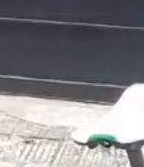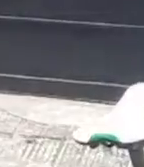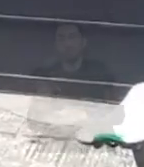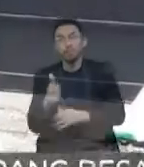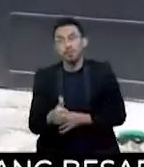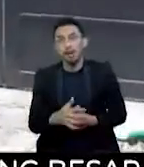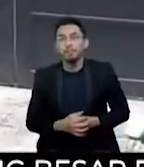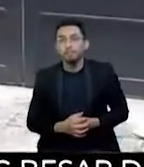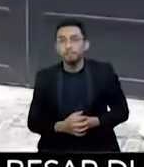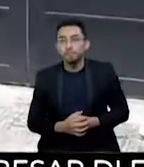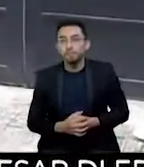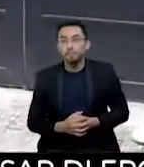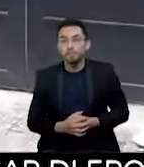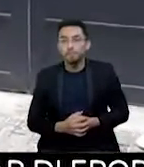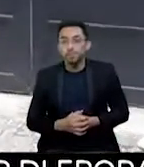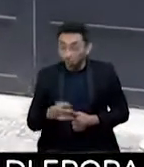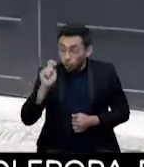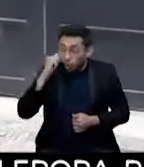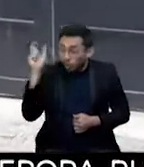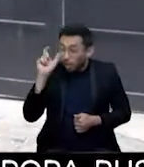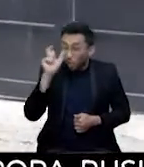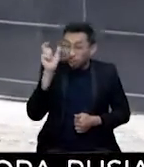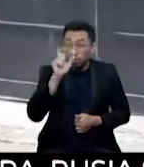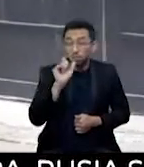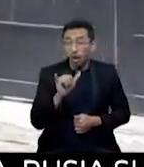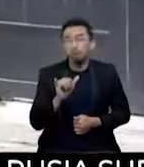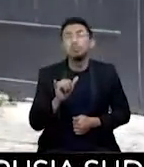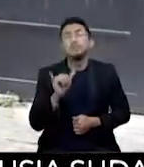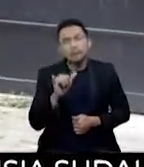Penengah ya. Emang selama ini nyari minyak susah atau gimana? Bukan susah, langka.